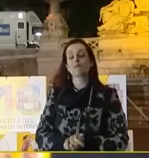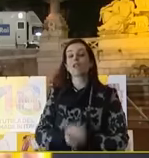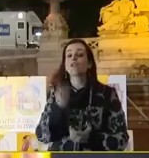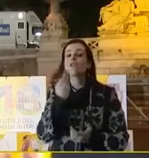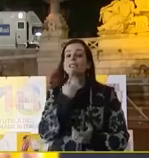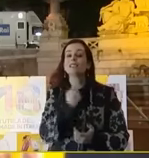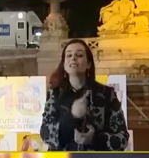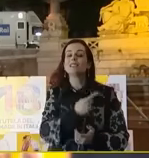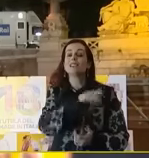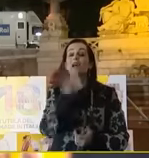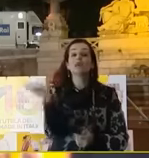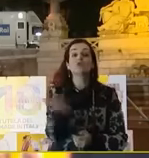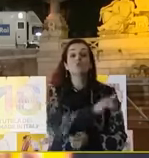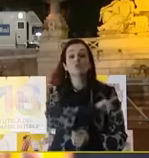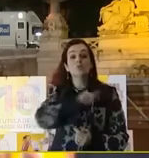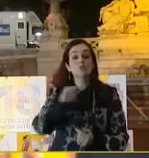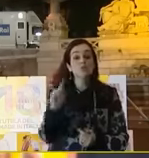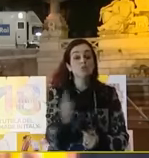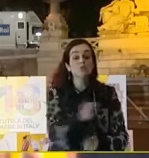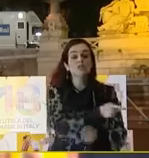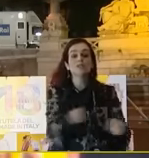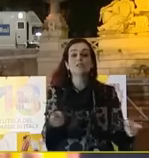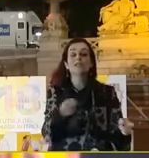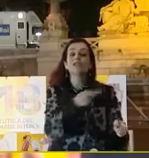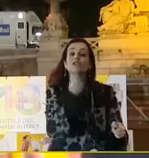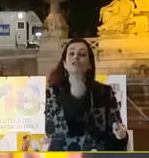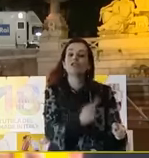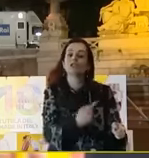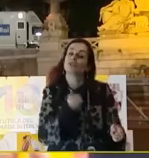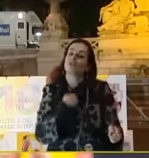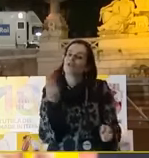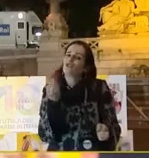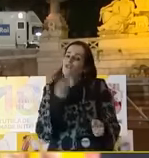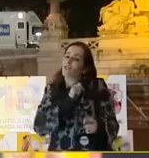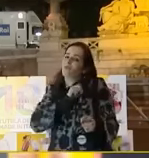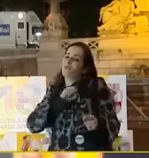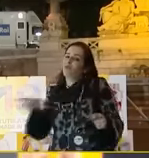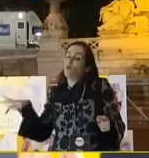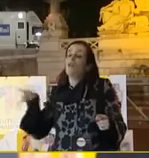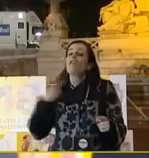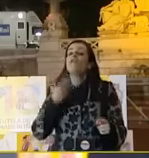responsabilità vostra, io non lo sono più giovane.